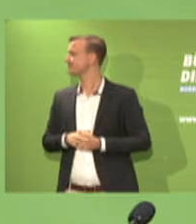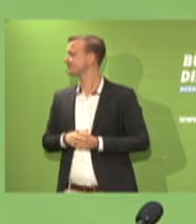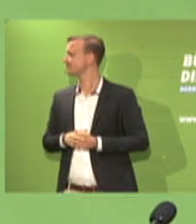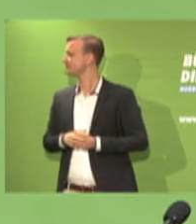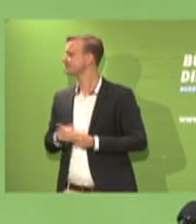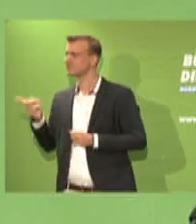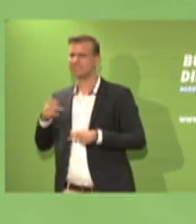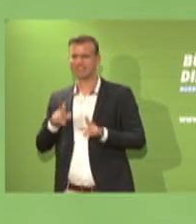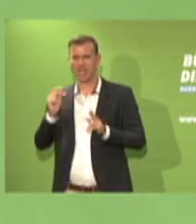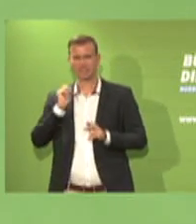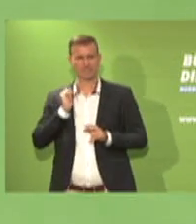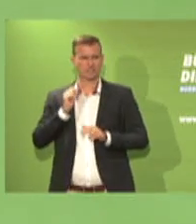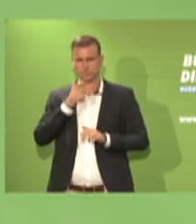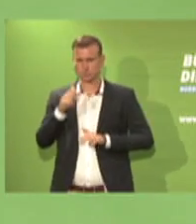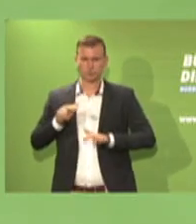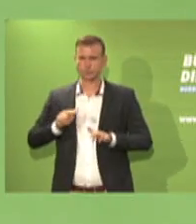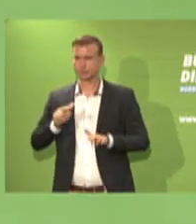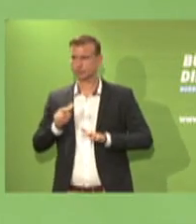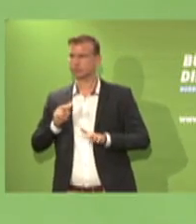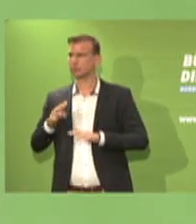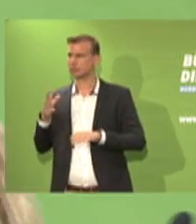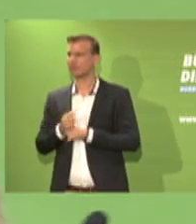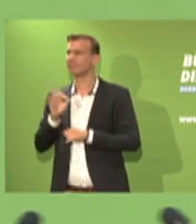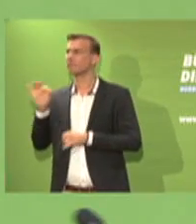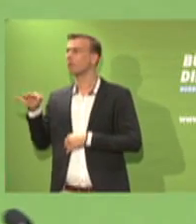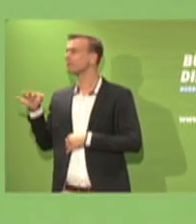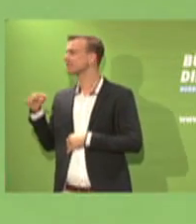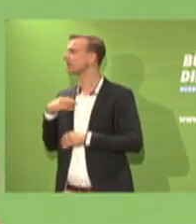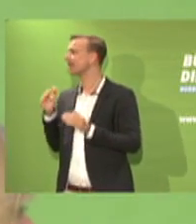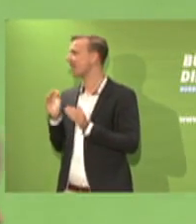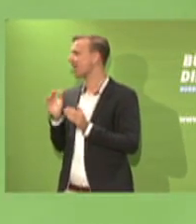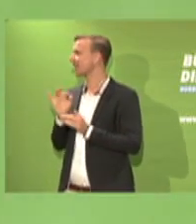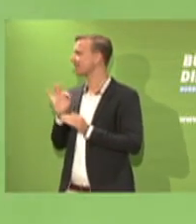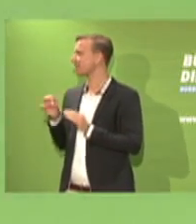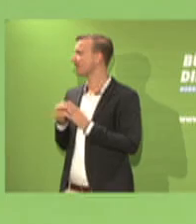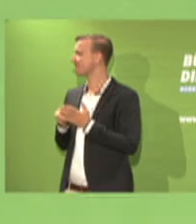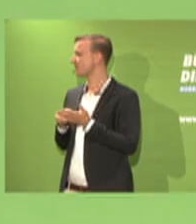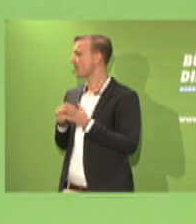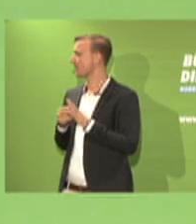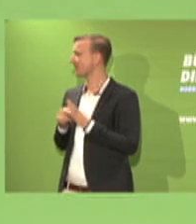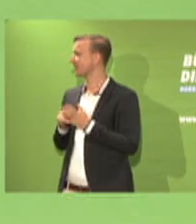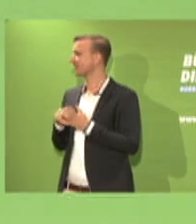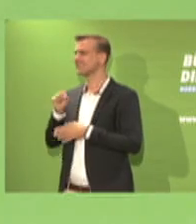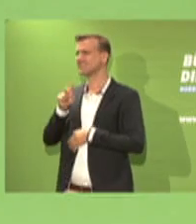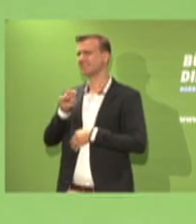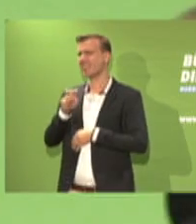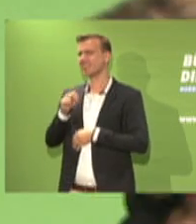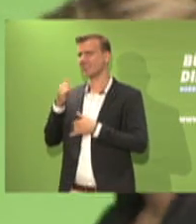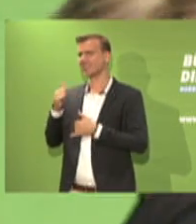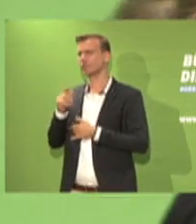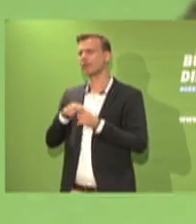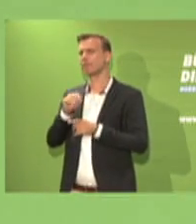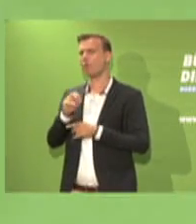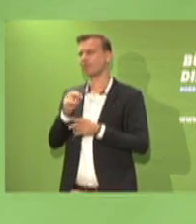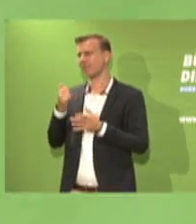Phasen gemeistert gestern. Fürs Präsidium haben wir auch eine Kleinigkeit vorbereitet. Das gibt der Sven jetzt und Mona geben